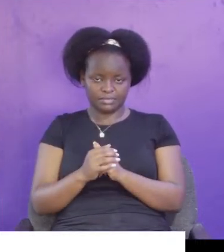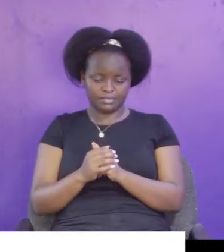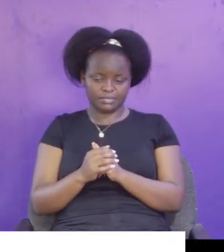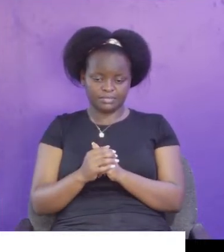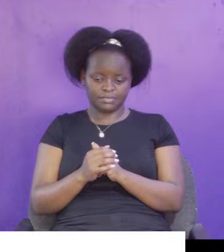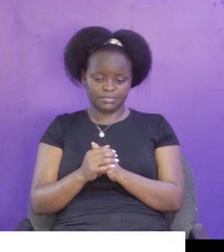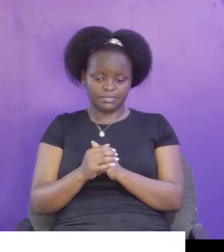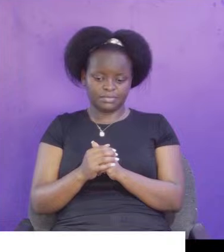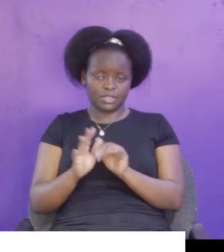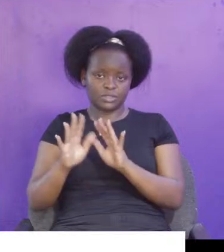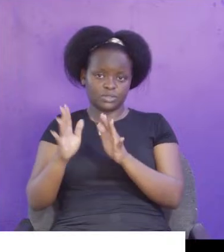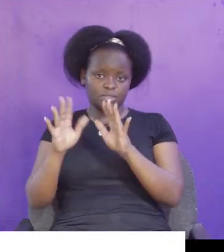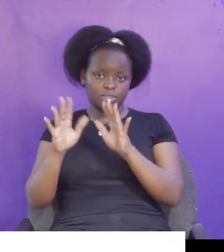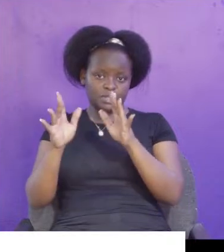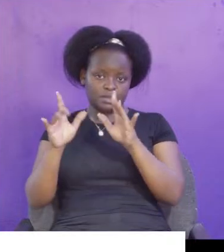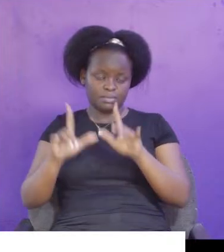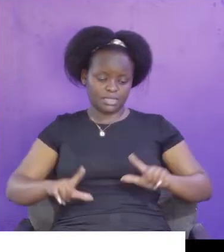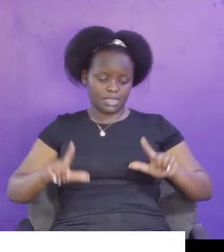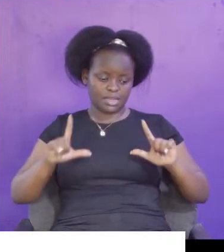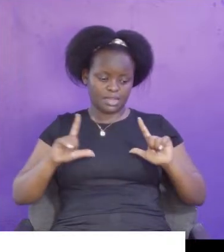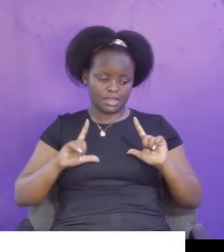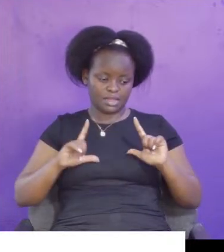kusherehekea maisha